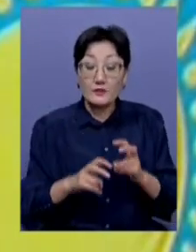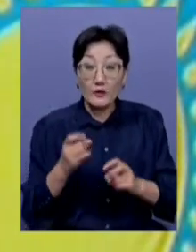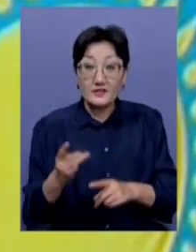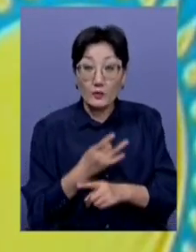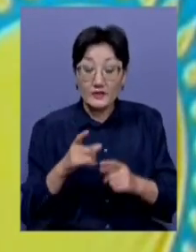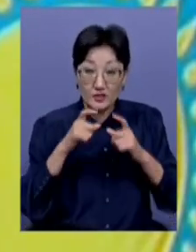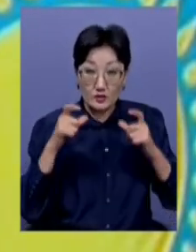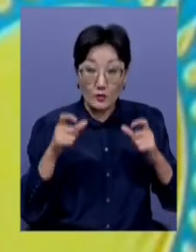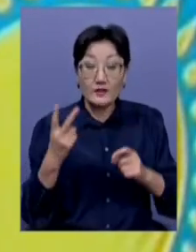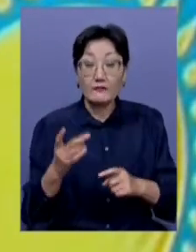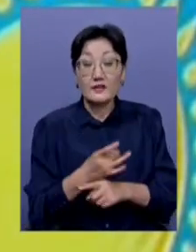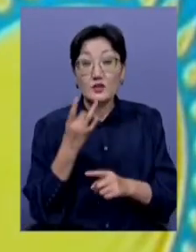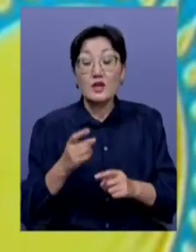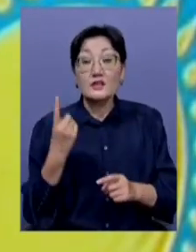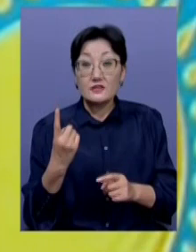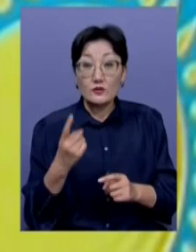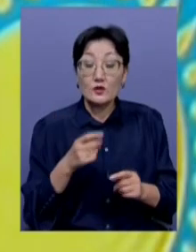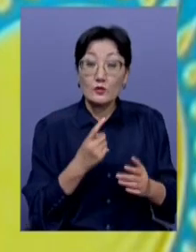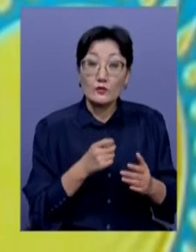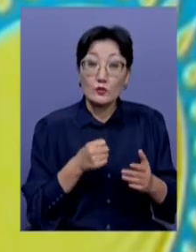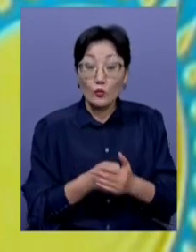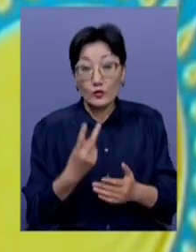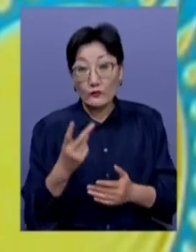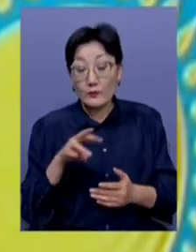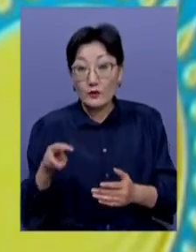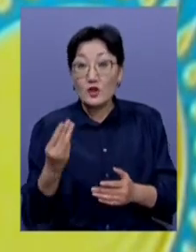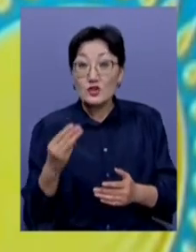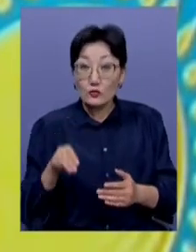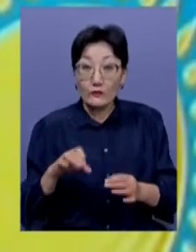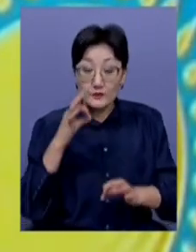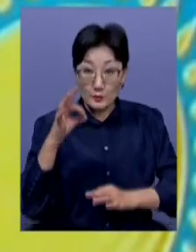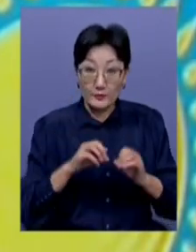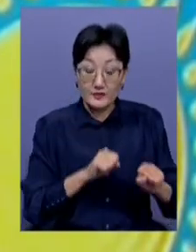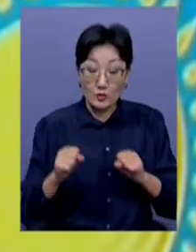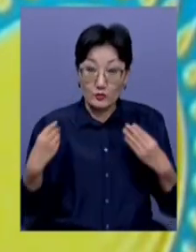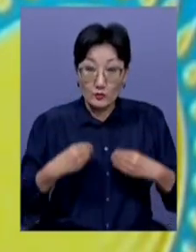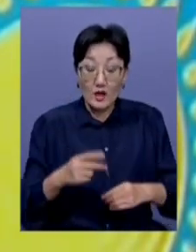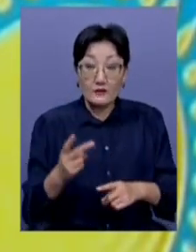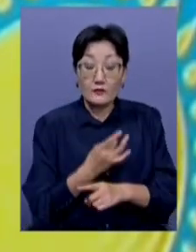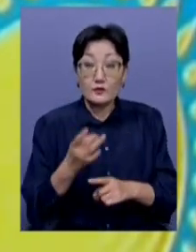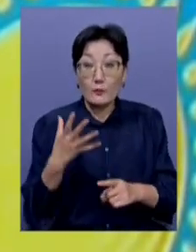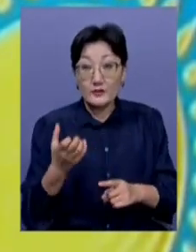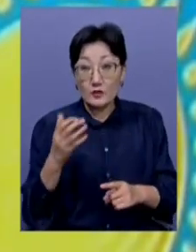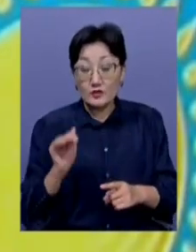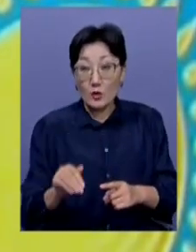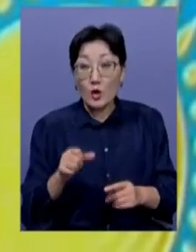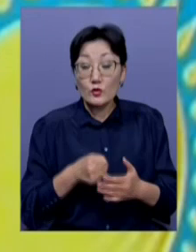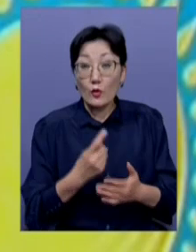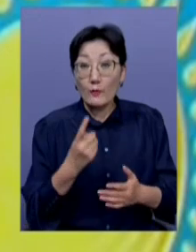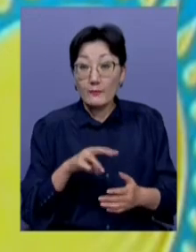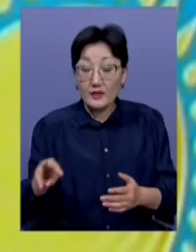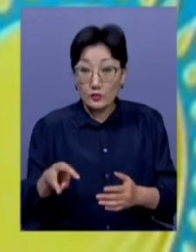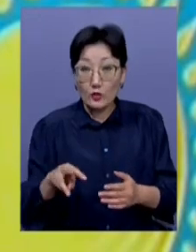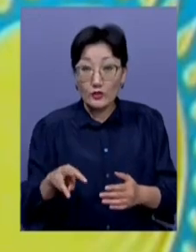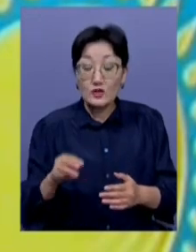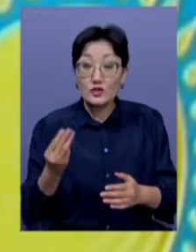одноразовым маскам в 2 раза с 1 до 2 миллионов штук в сутки, по защитным костюмам в 2 раза с 500 тысяч до 1 миллиона штук в месяц,